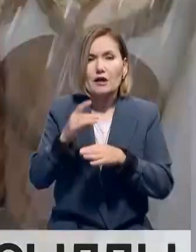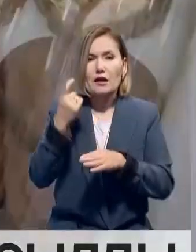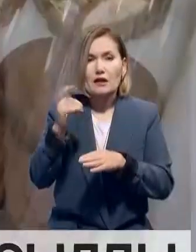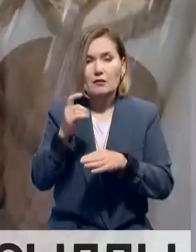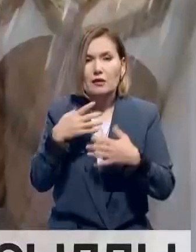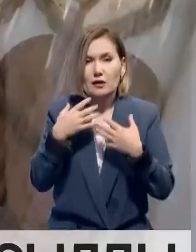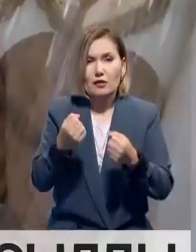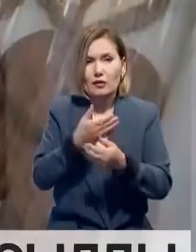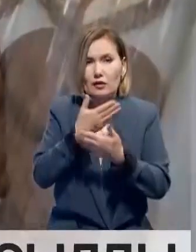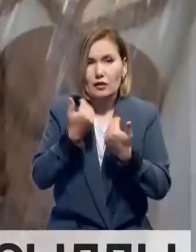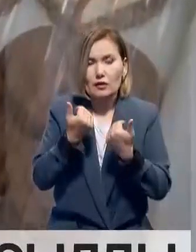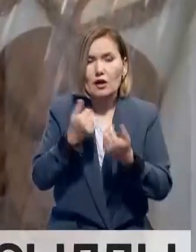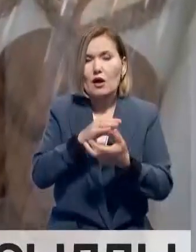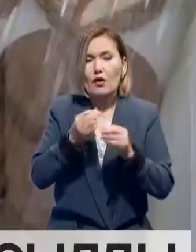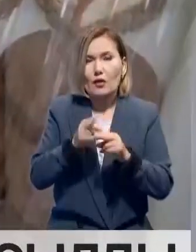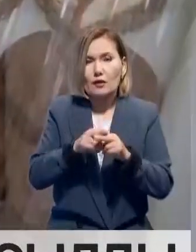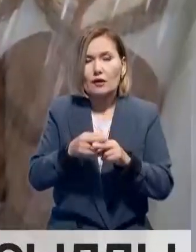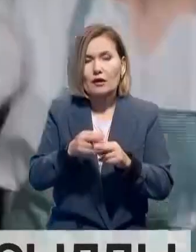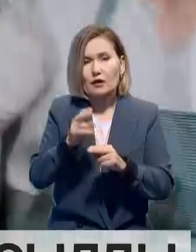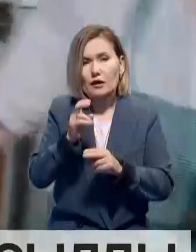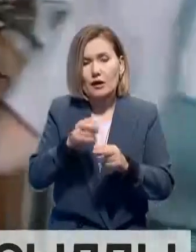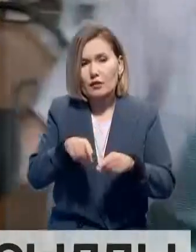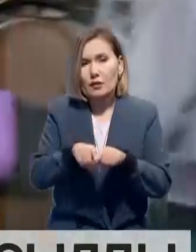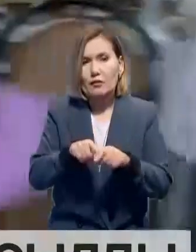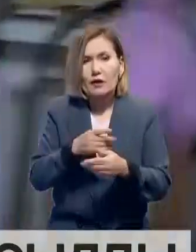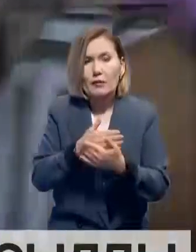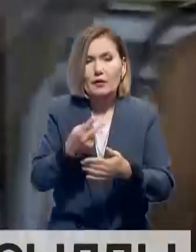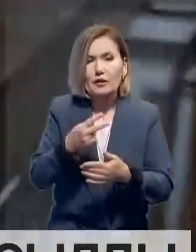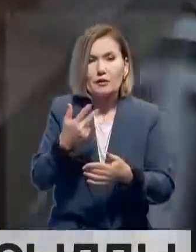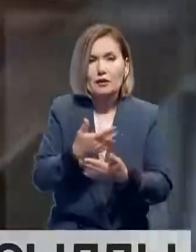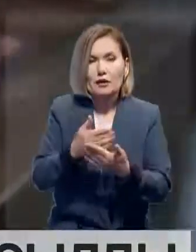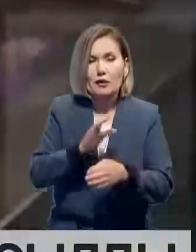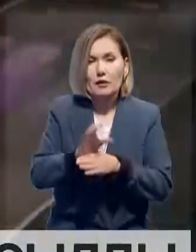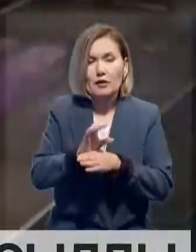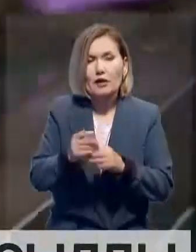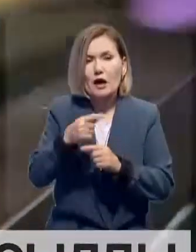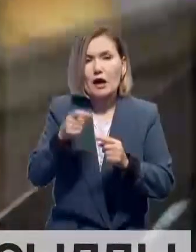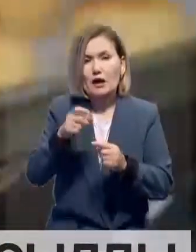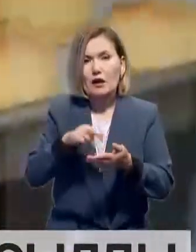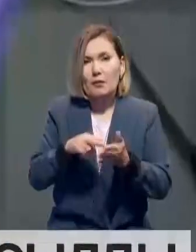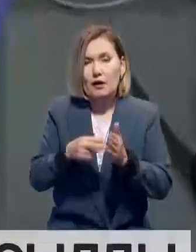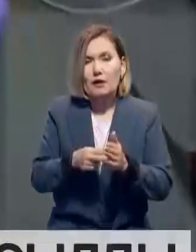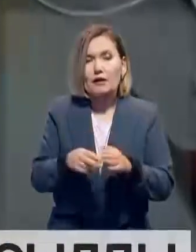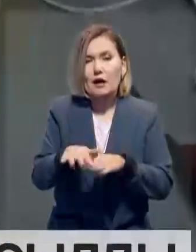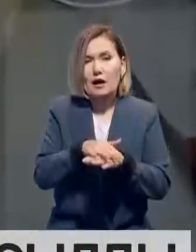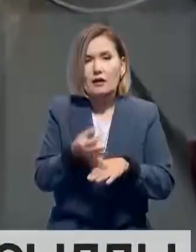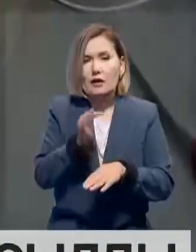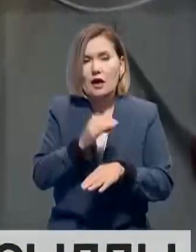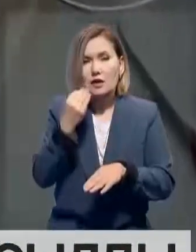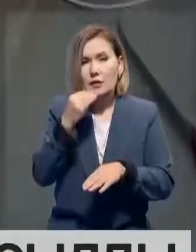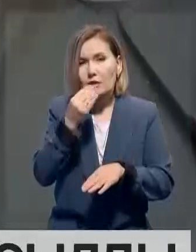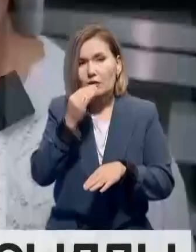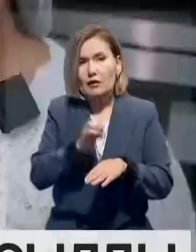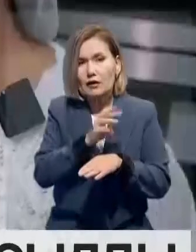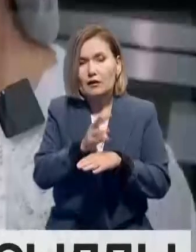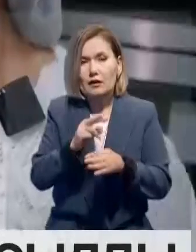жоқ. Қазір шағын наубайхана ішкі нарықта сұранысқа ие өнімдердің 23 түрін шығарады. Кәсіпкердің мақсаты тұтынушыны сапалы өніммен